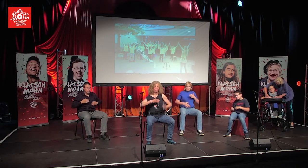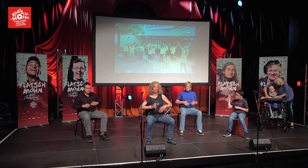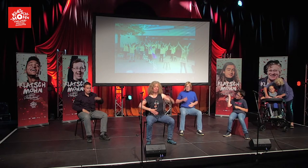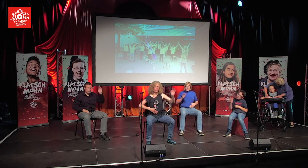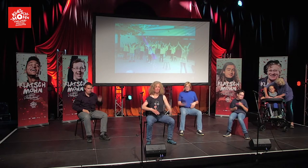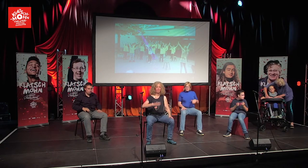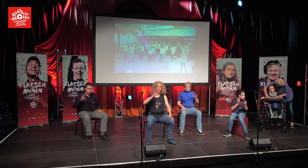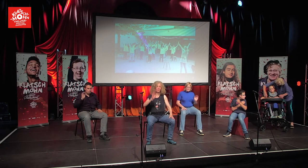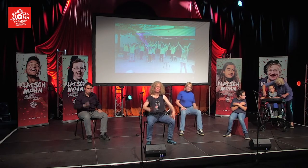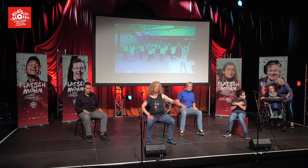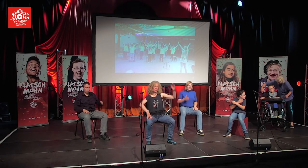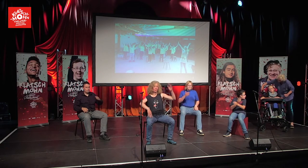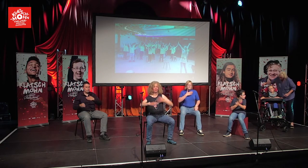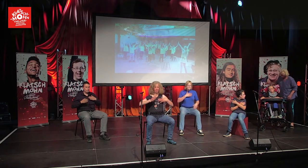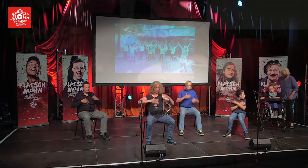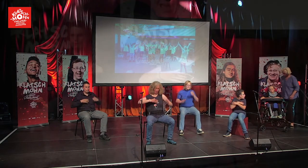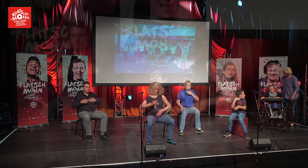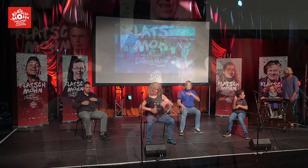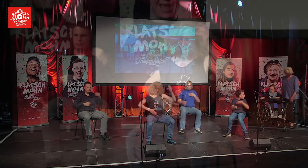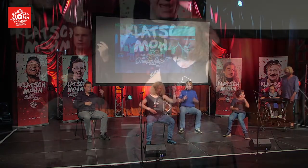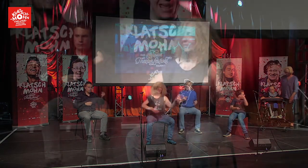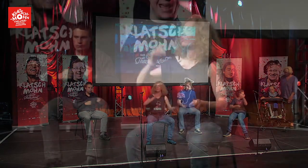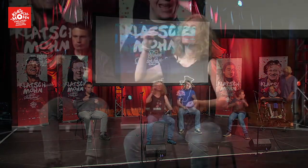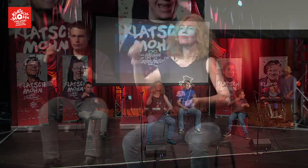roots, I've got no